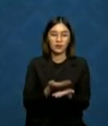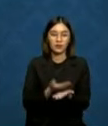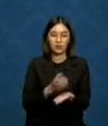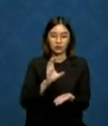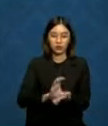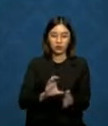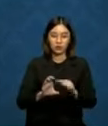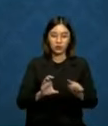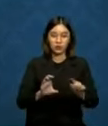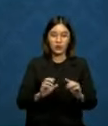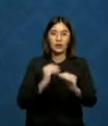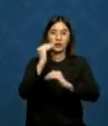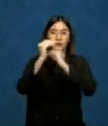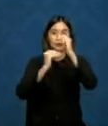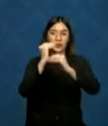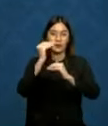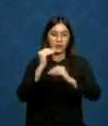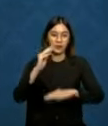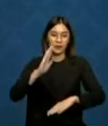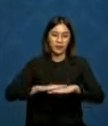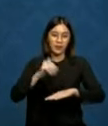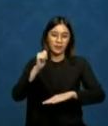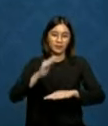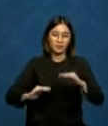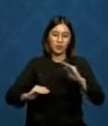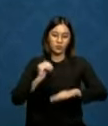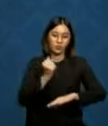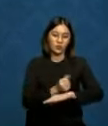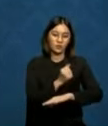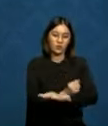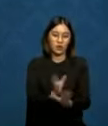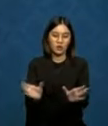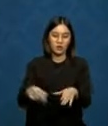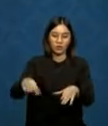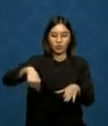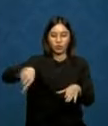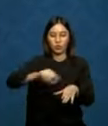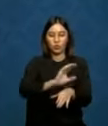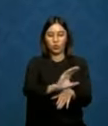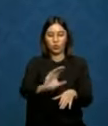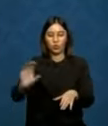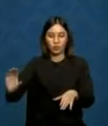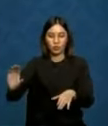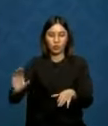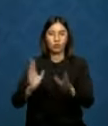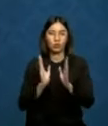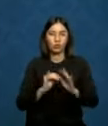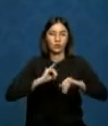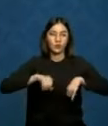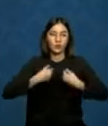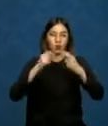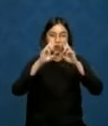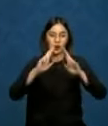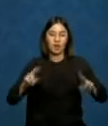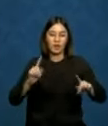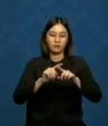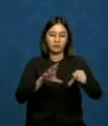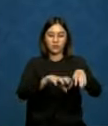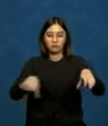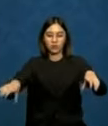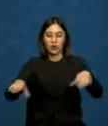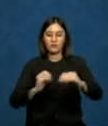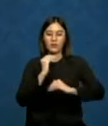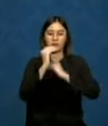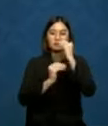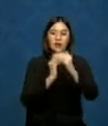ทุนไปพัฒนาทักษะฝีมือแรงงานของคนในองค์กรของท่านเองของผู้ประกอบการเองคำ